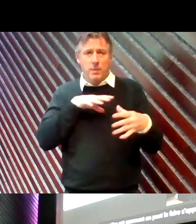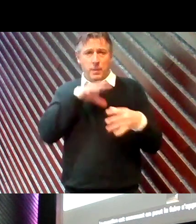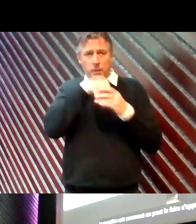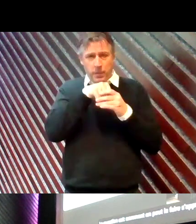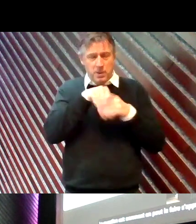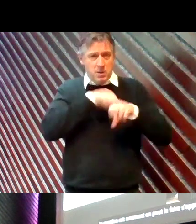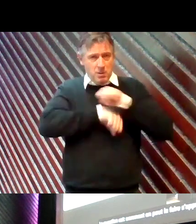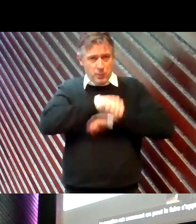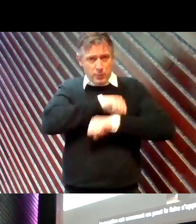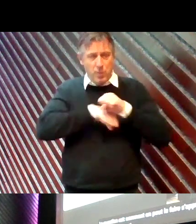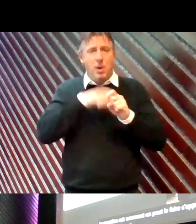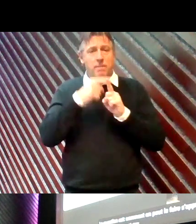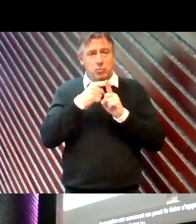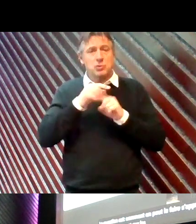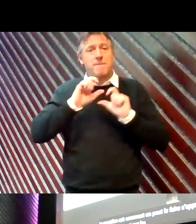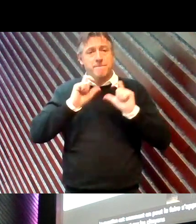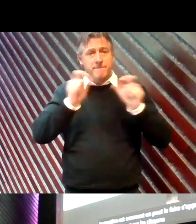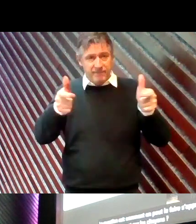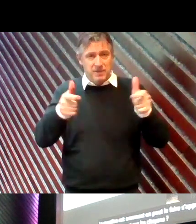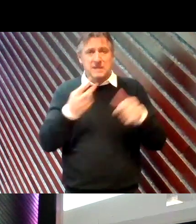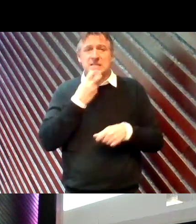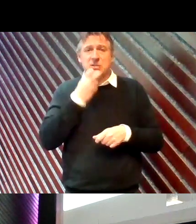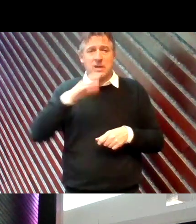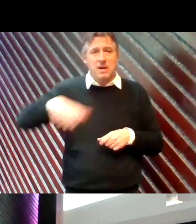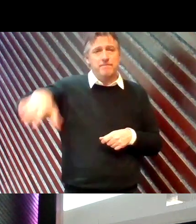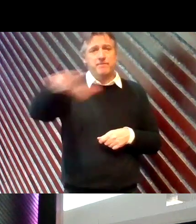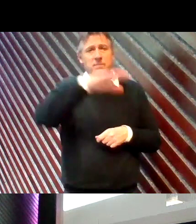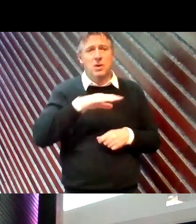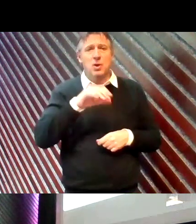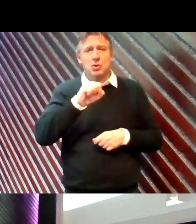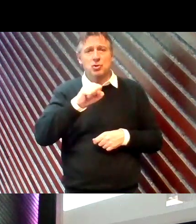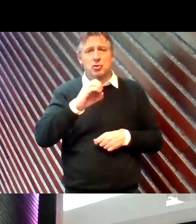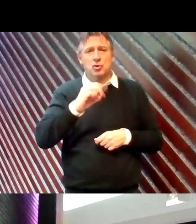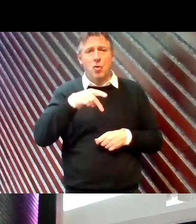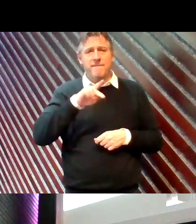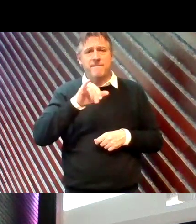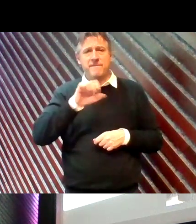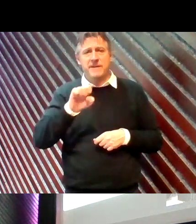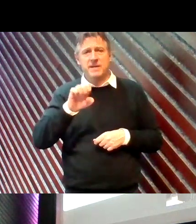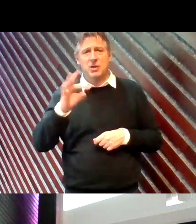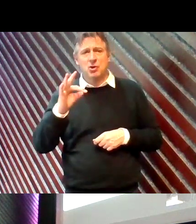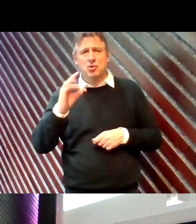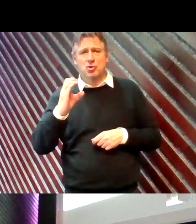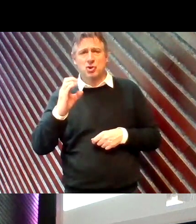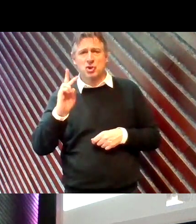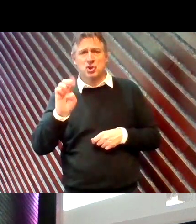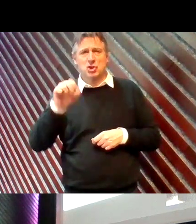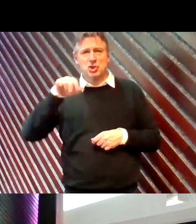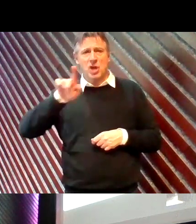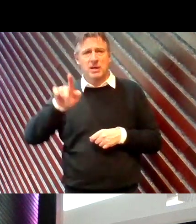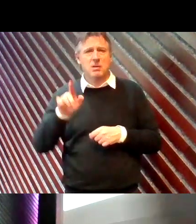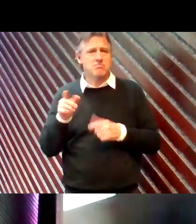temps je voudrais passer la parole à Sophie Chen qui représente Accès Libre pour nous dire effectivement pourquoi on avait créé cette open data et quelles sont les initiatives